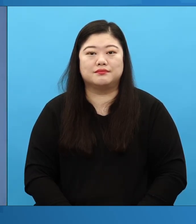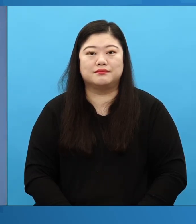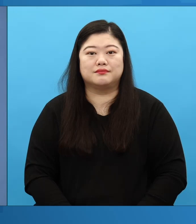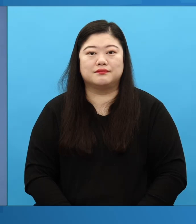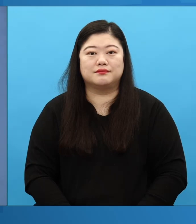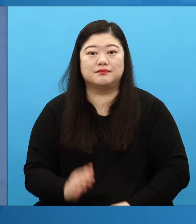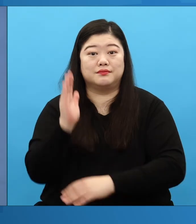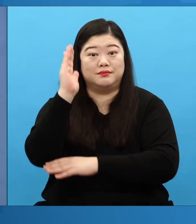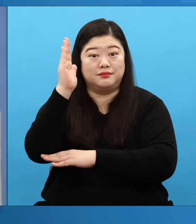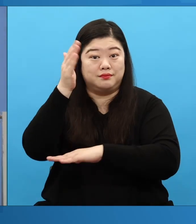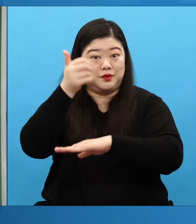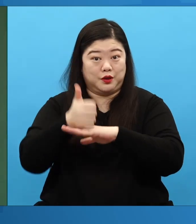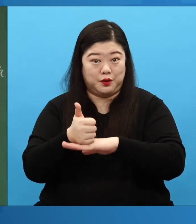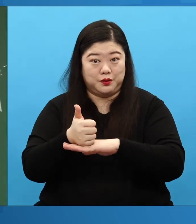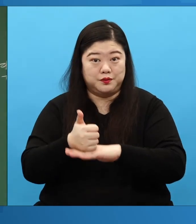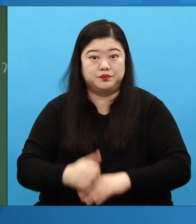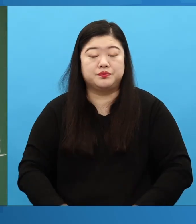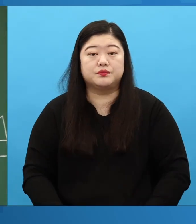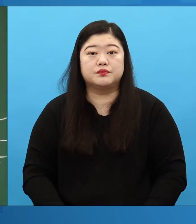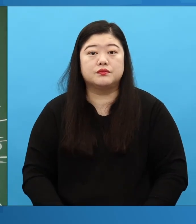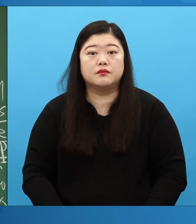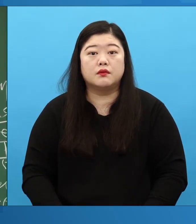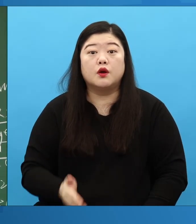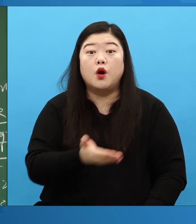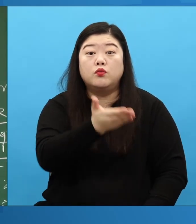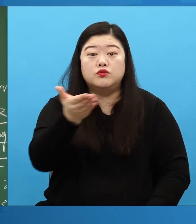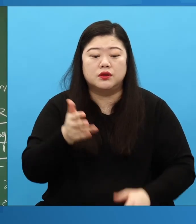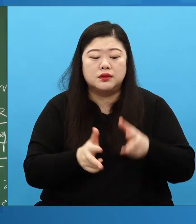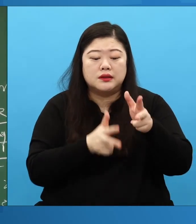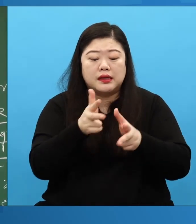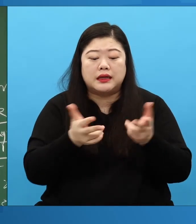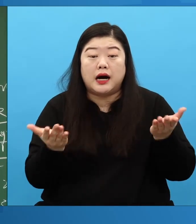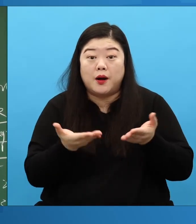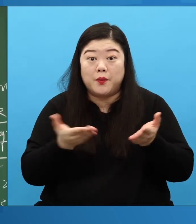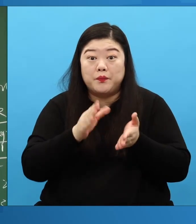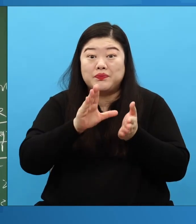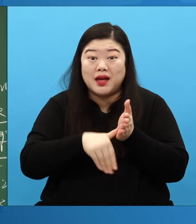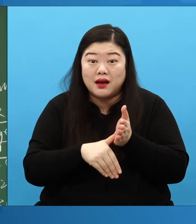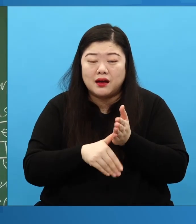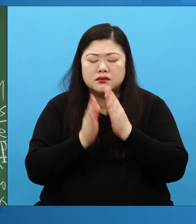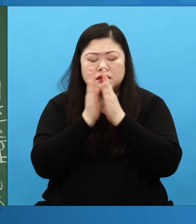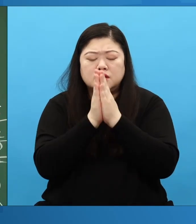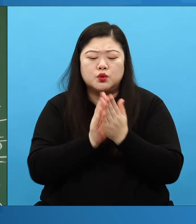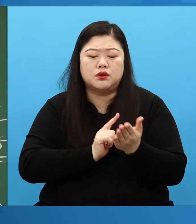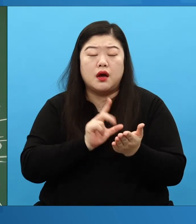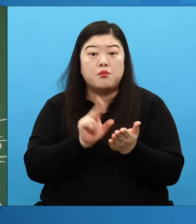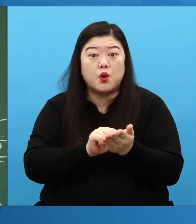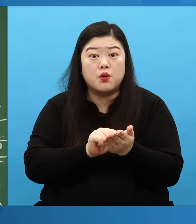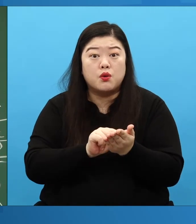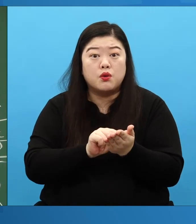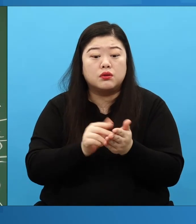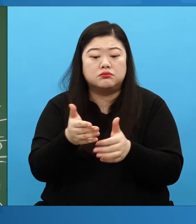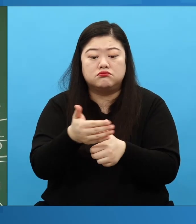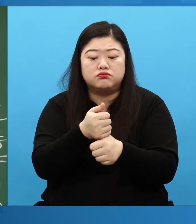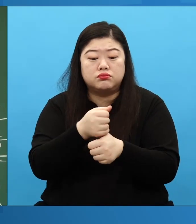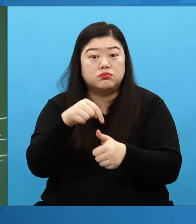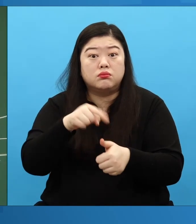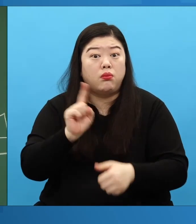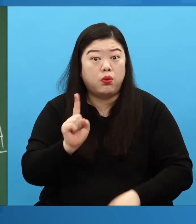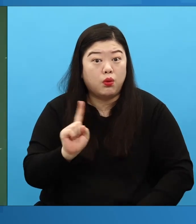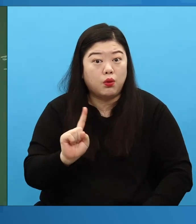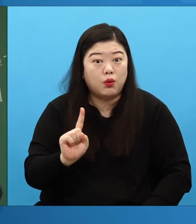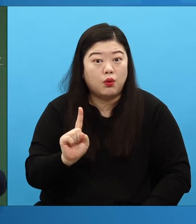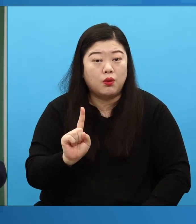어떤 산업을 가지고 기도를 해야 되느냐? Now, with what prayer must we prepare and must we raise up our businesses?